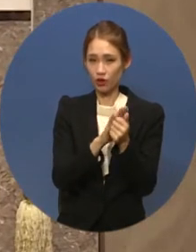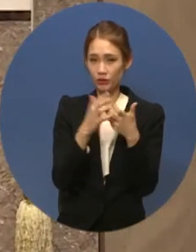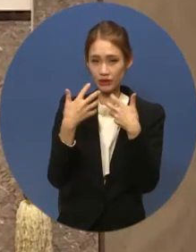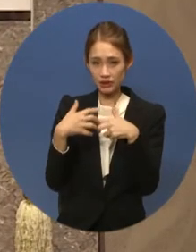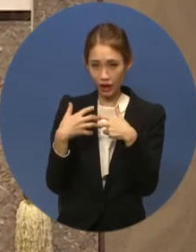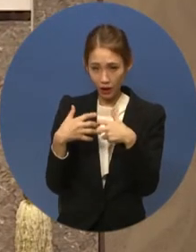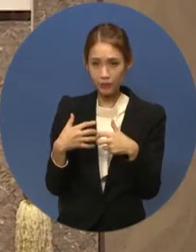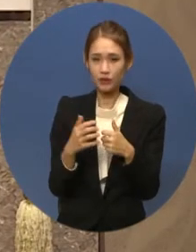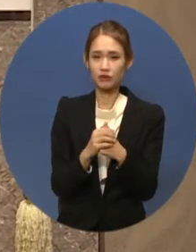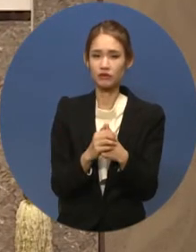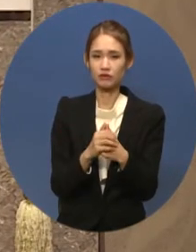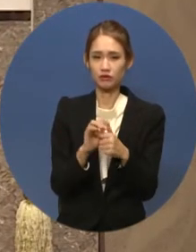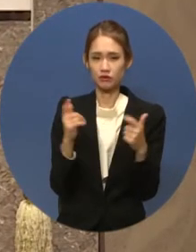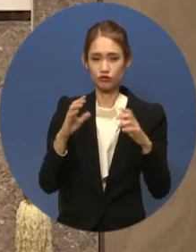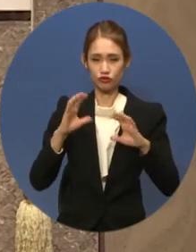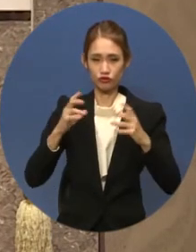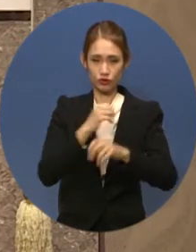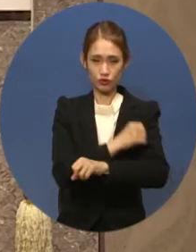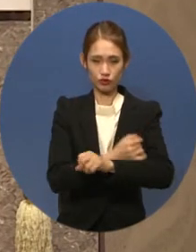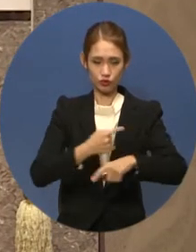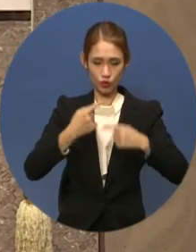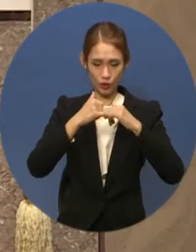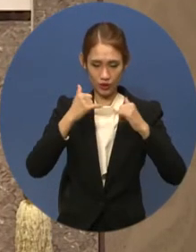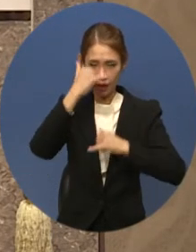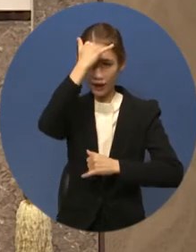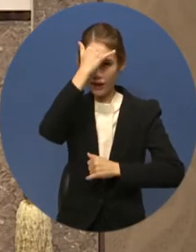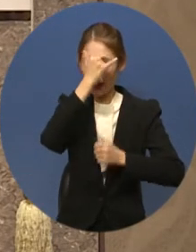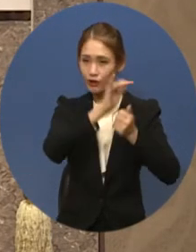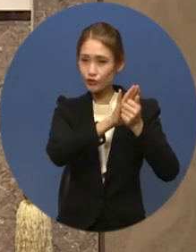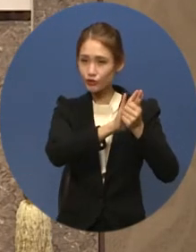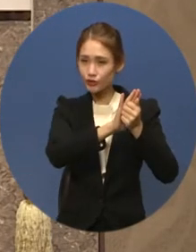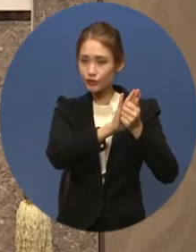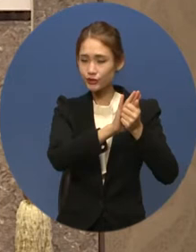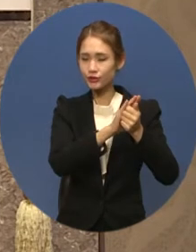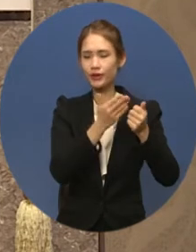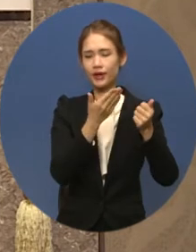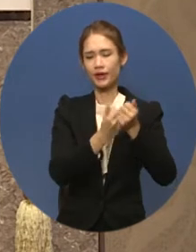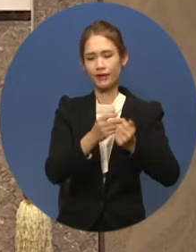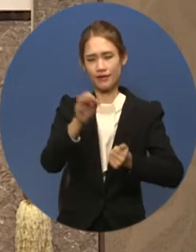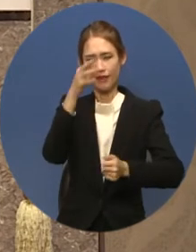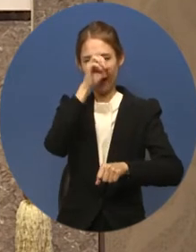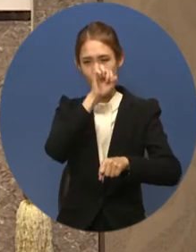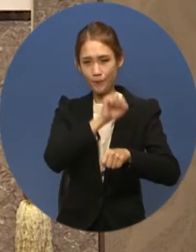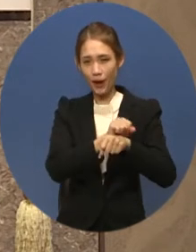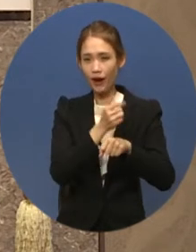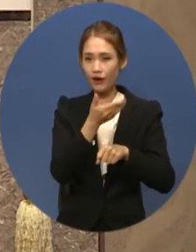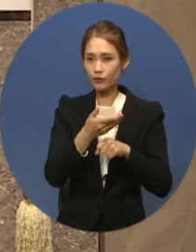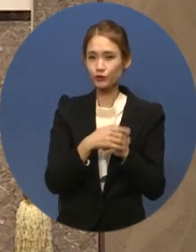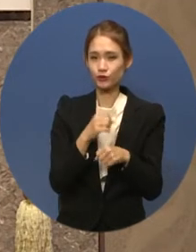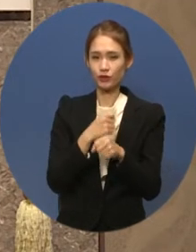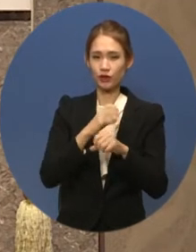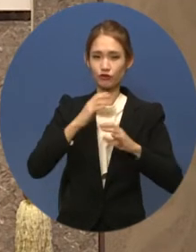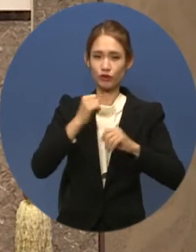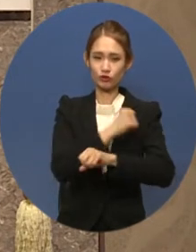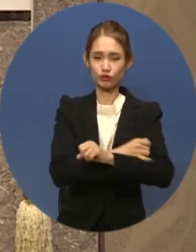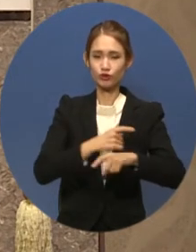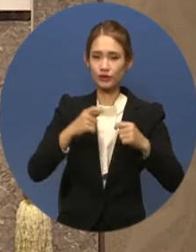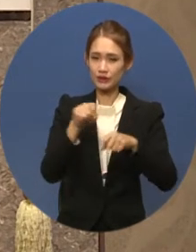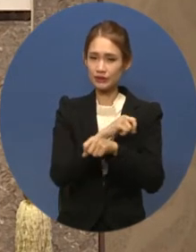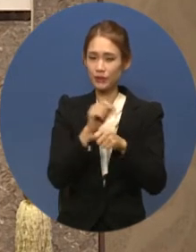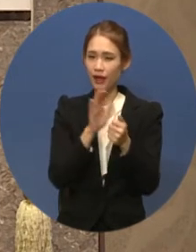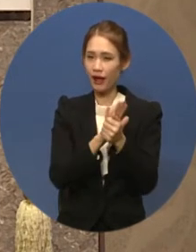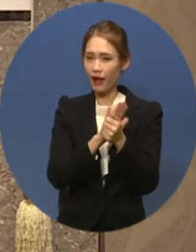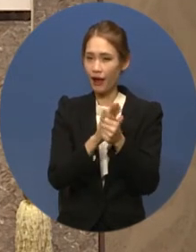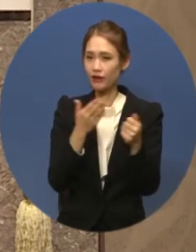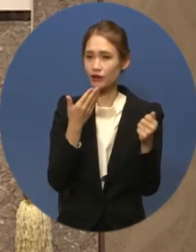이런 것들은 국가유공자를 예우하는 차원에서 참 단아하고 있는데요 국가유공자 들에겐 특별한 혜택을 내리긴